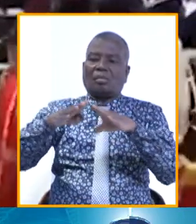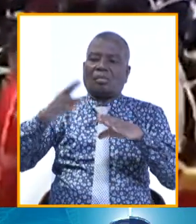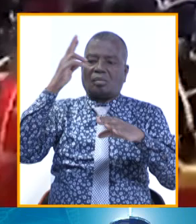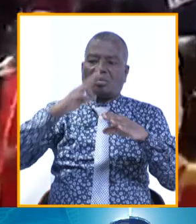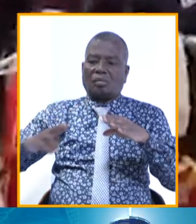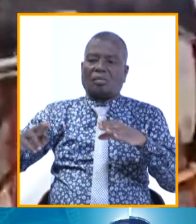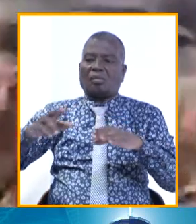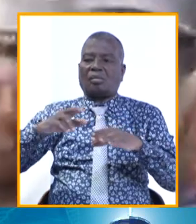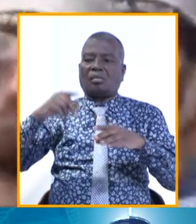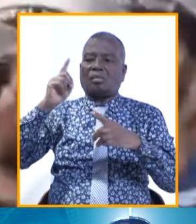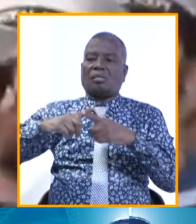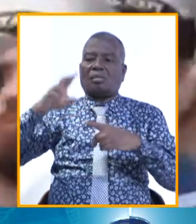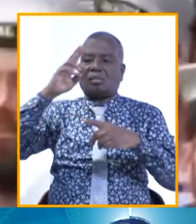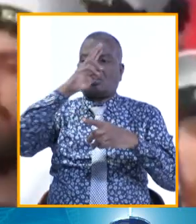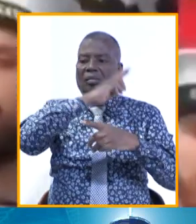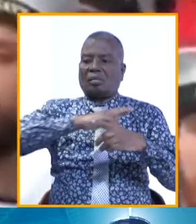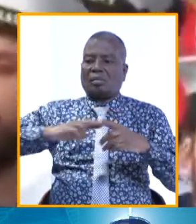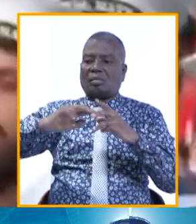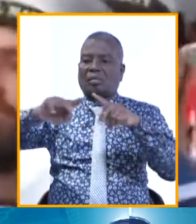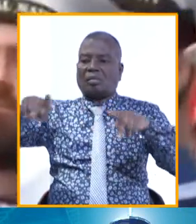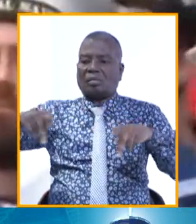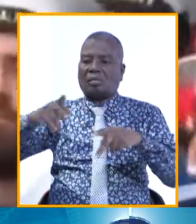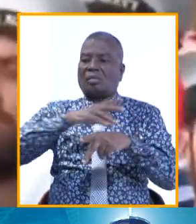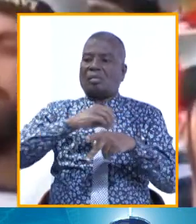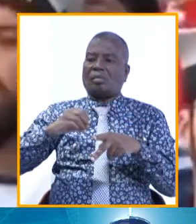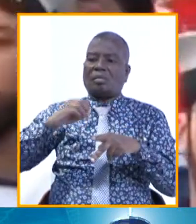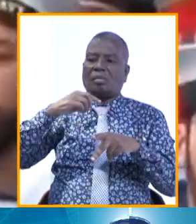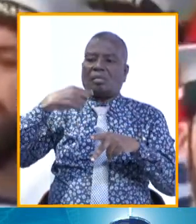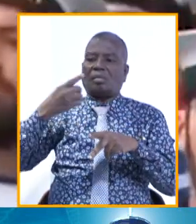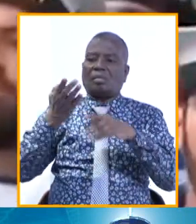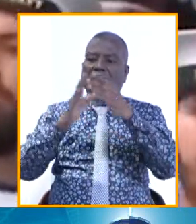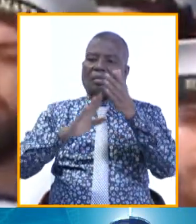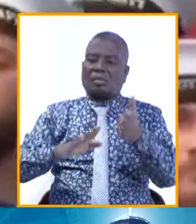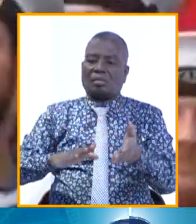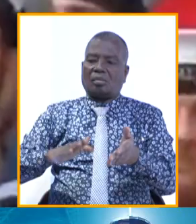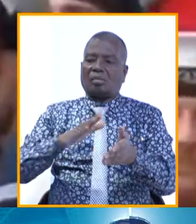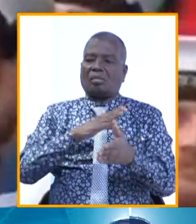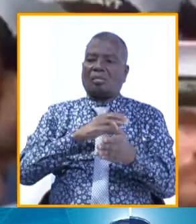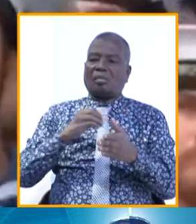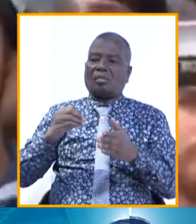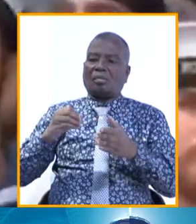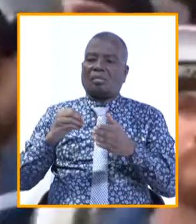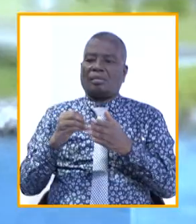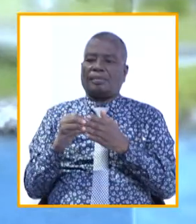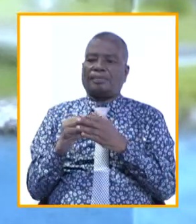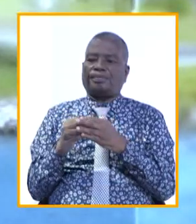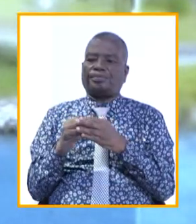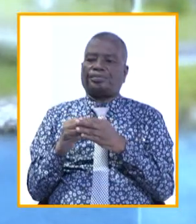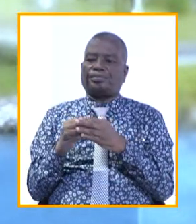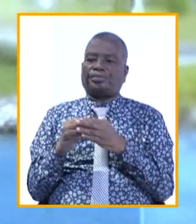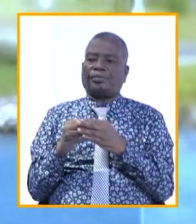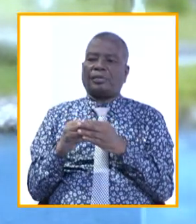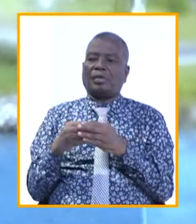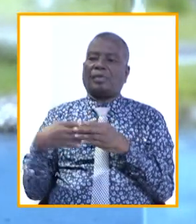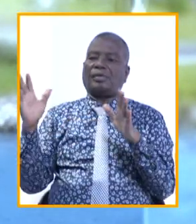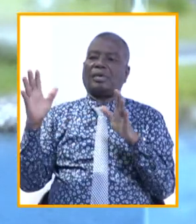souveraine. Les obsèques de la reine Elisabeth II se déroulent à Londres, à l'abbaye de Westminster.